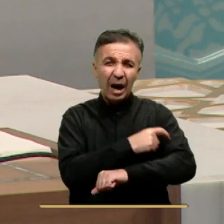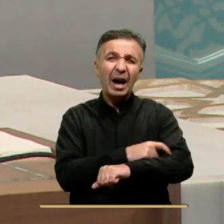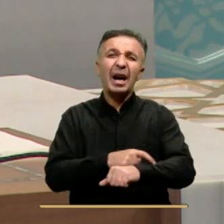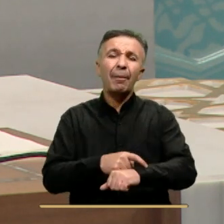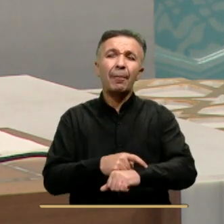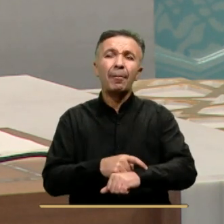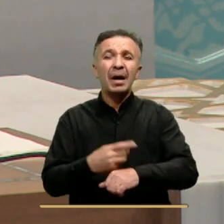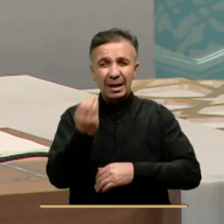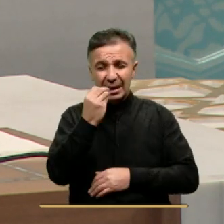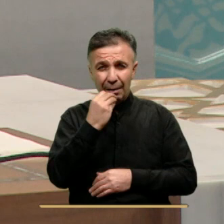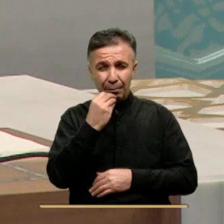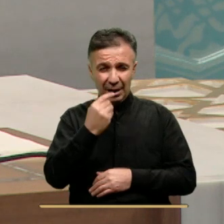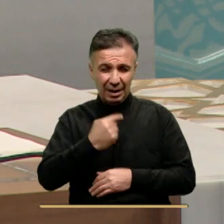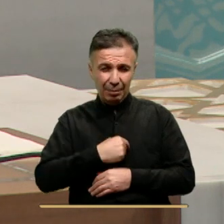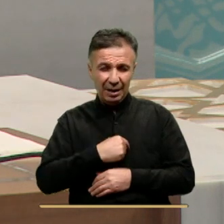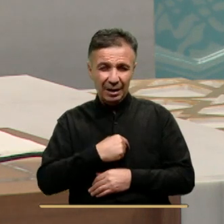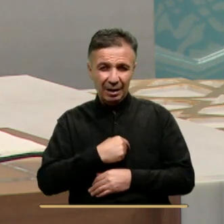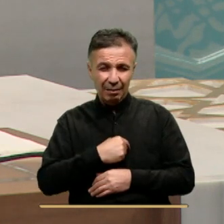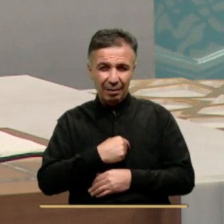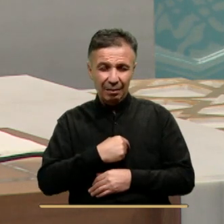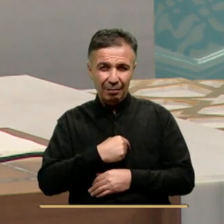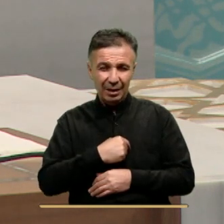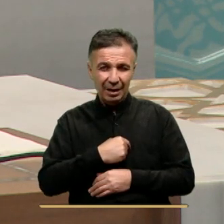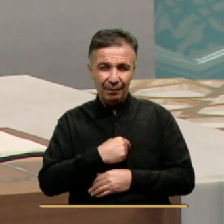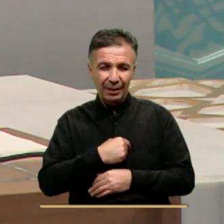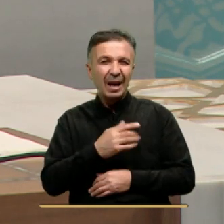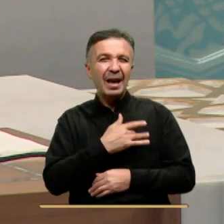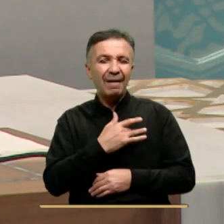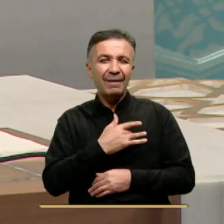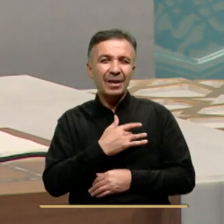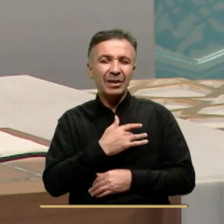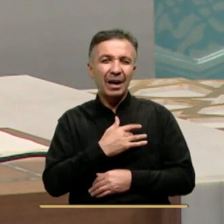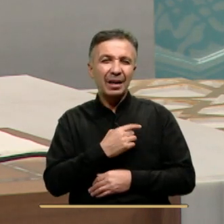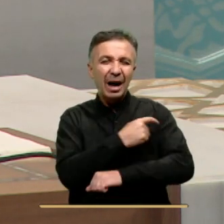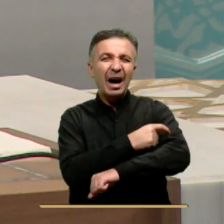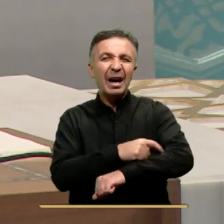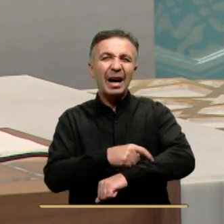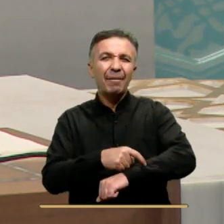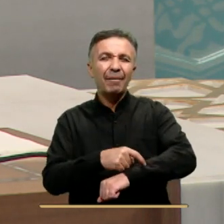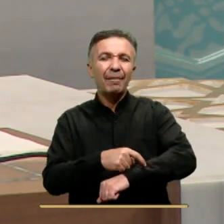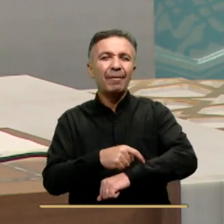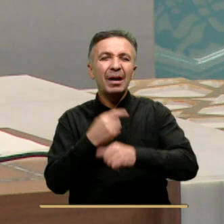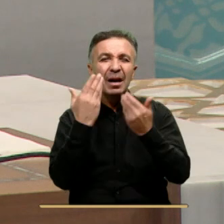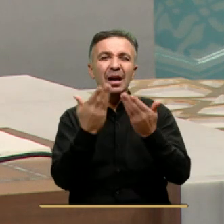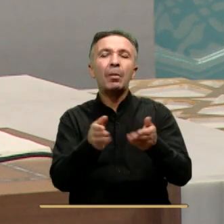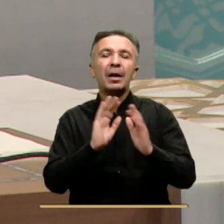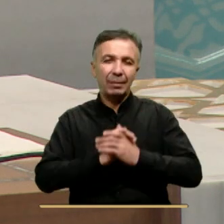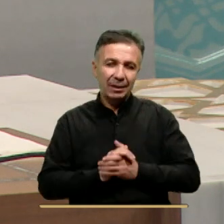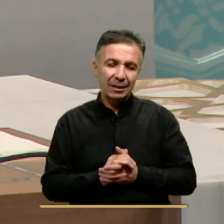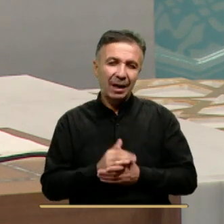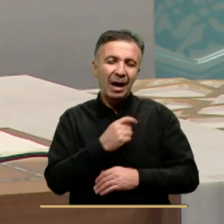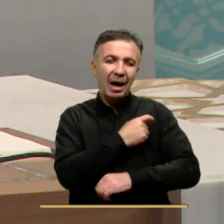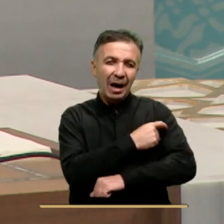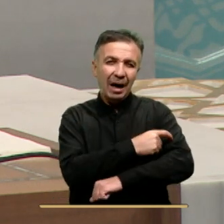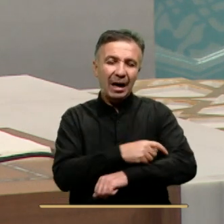mide Hani mide Haramı hazm etse de Vicdan Haramı hazmetmez Dolayısıyla haramlarda